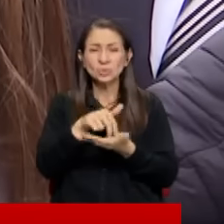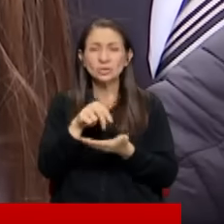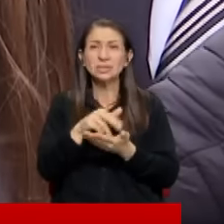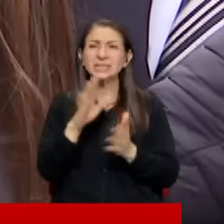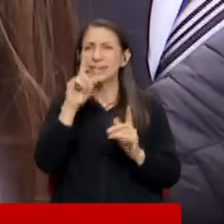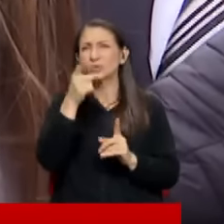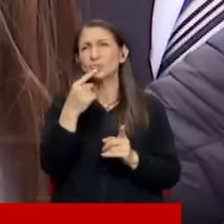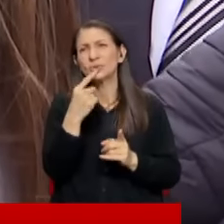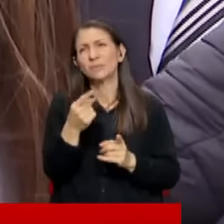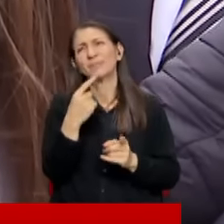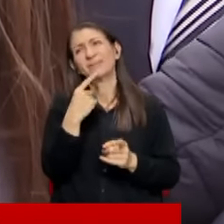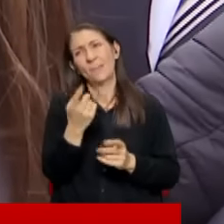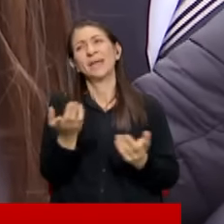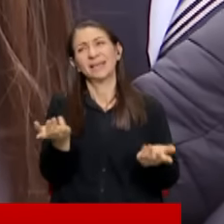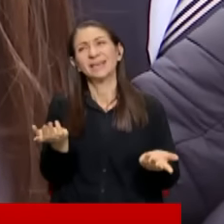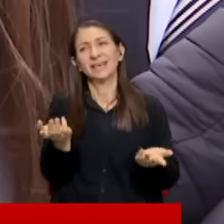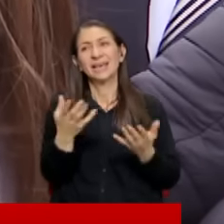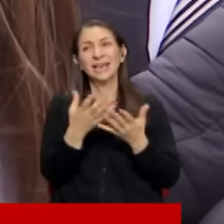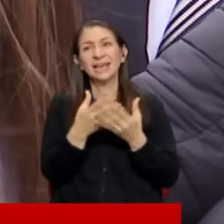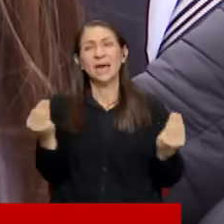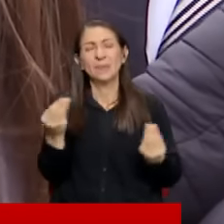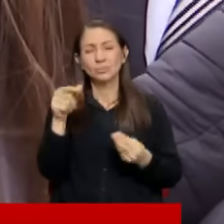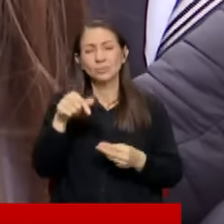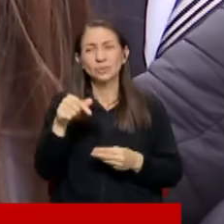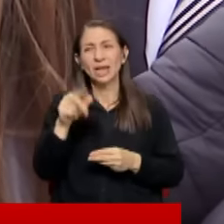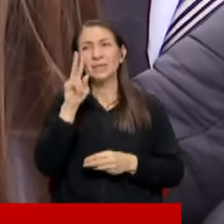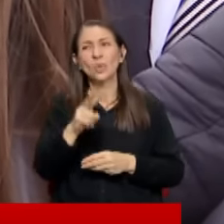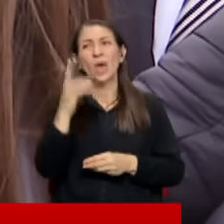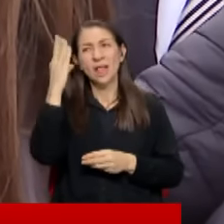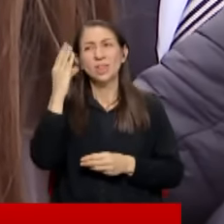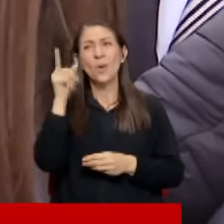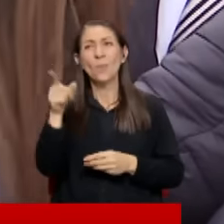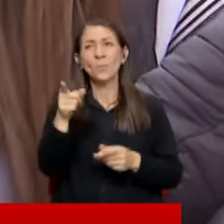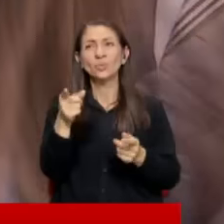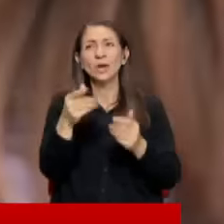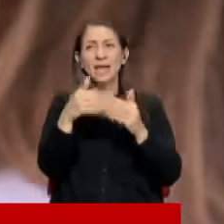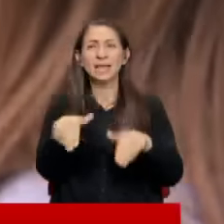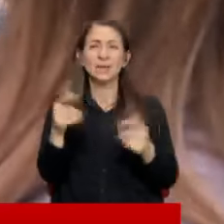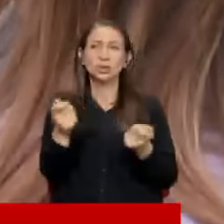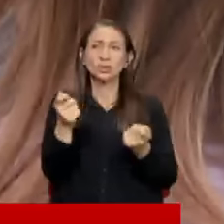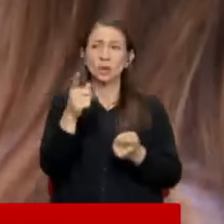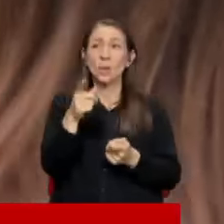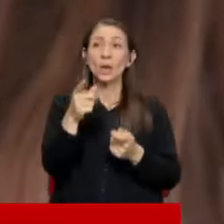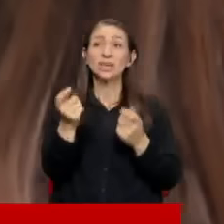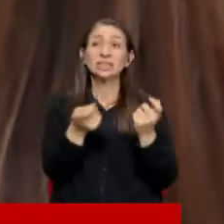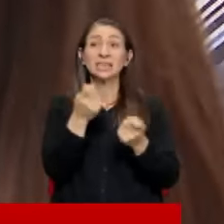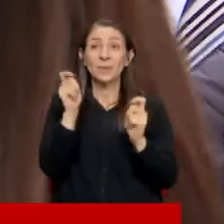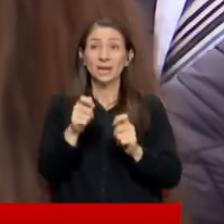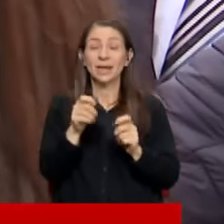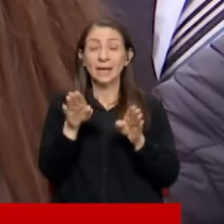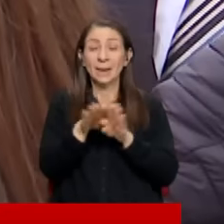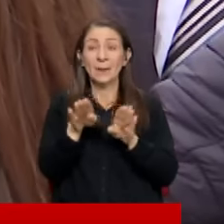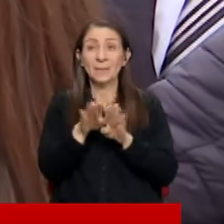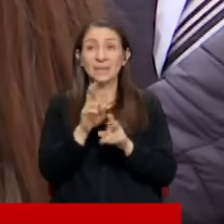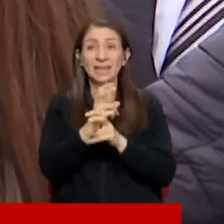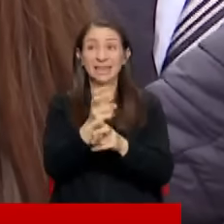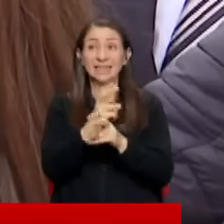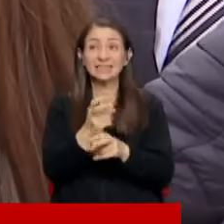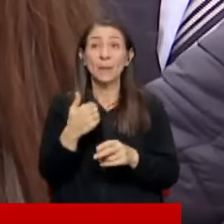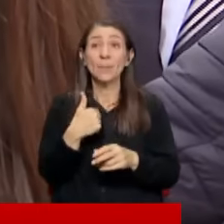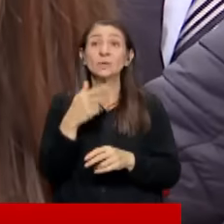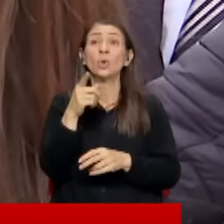şunu söylerim. Demek ki kaybedeceklerini bugünden görüyorlar ki bu tür hamleler yapıyorlar. Yani böyle işler yapar, kapalı kapalı tehdit ederiz ama